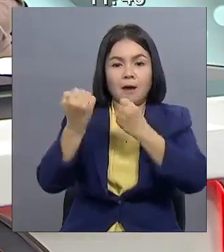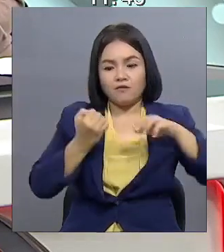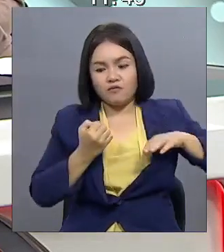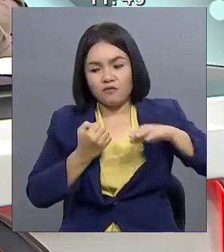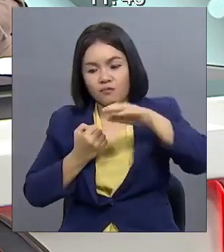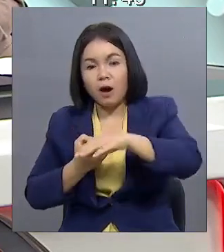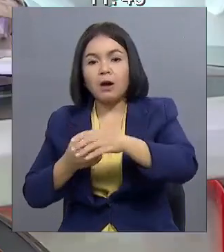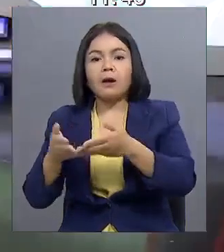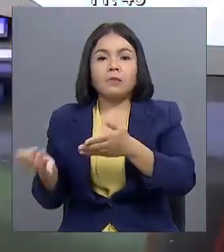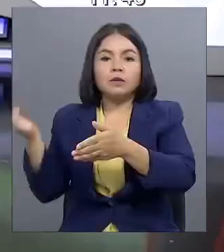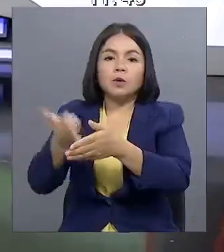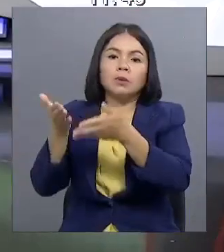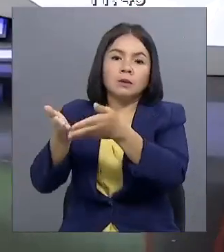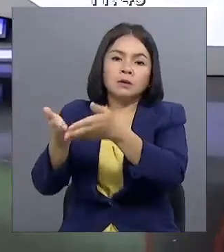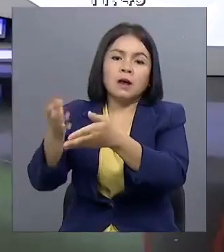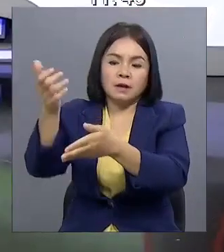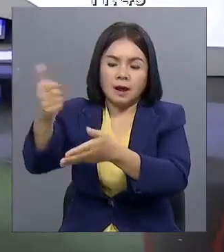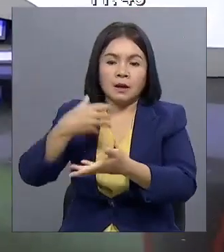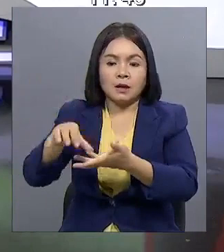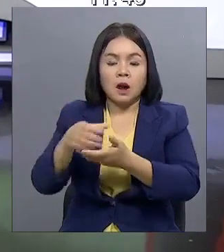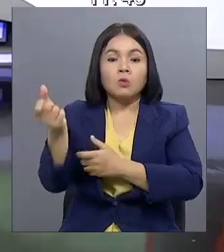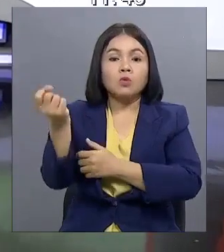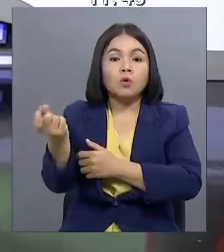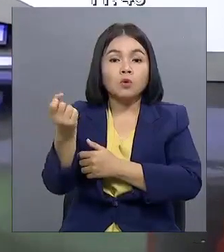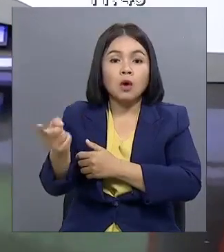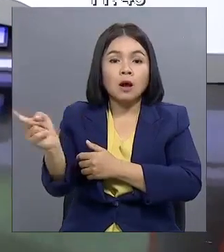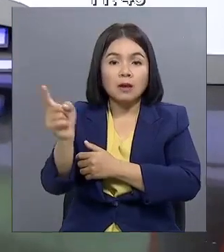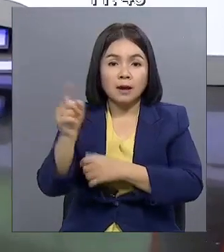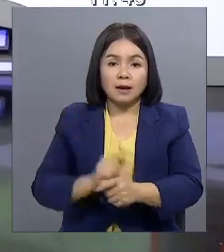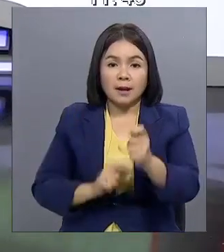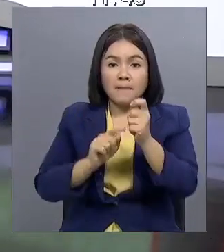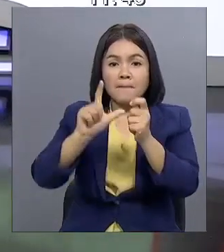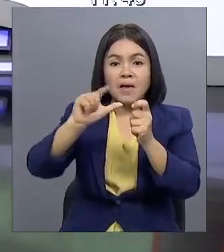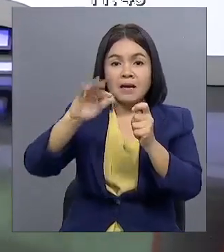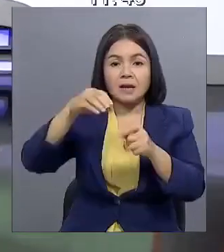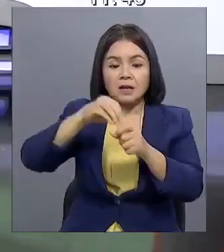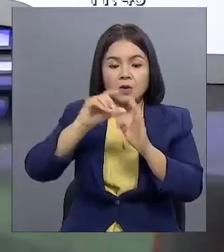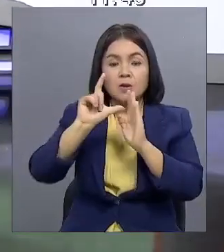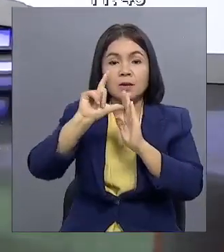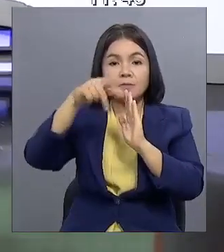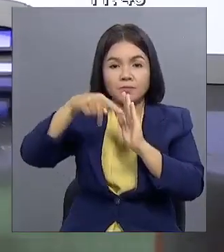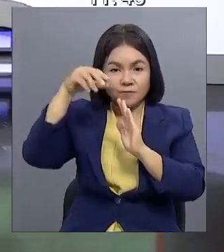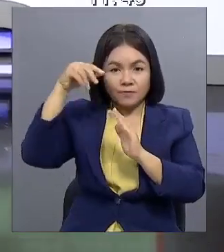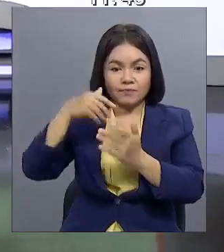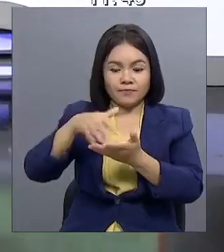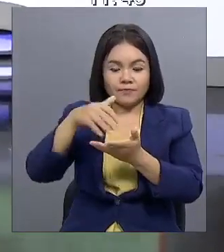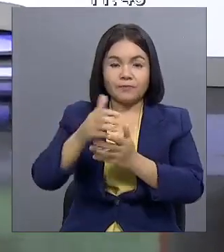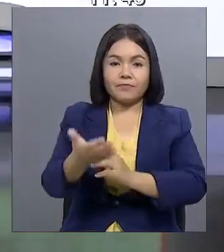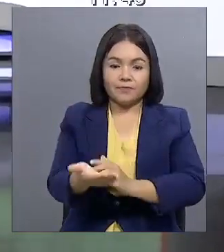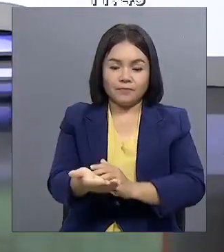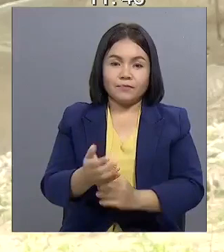ไปติดตามจากคุณวสันต์ปัญญาเรือนรายงานสดมาจากแก่งก้อในอำเภอลี้จังหวัดลำพูนค่ะคุณวสันต์คะ